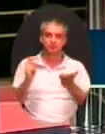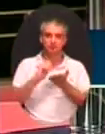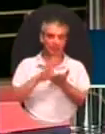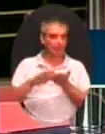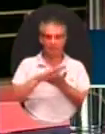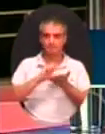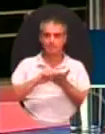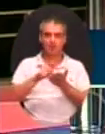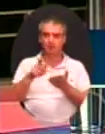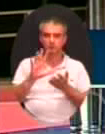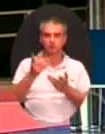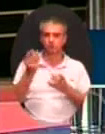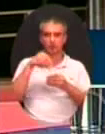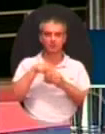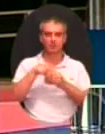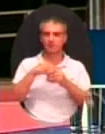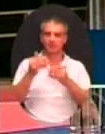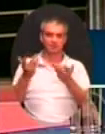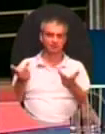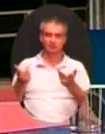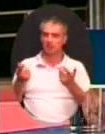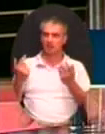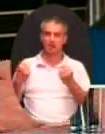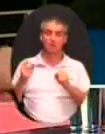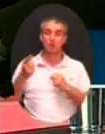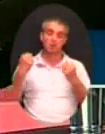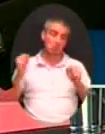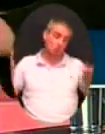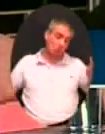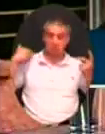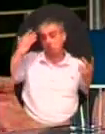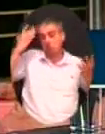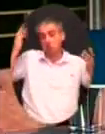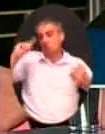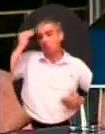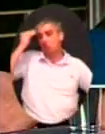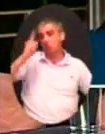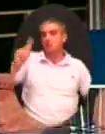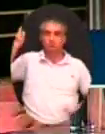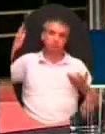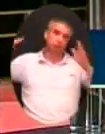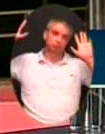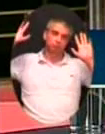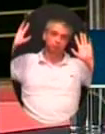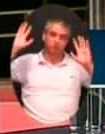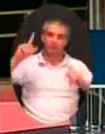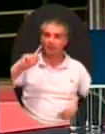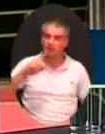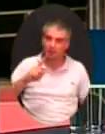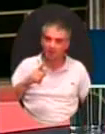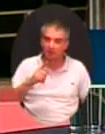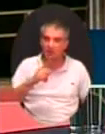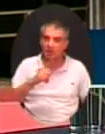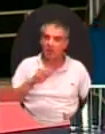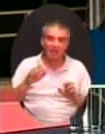למערך הזה, מה שאתה מכניס רפורמי. החילוני, הוא לא ידע, הוא לא למד, הוא לא עזר. למה? החילוני